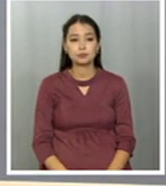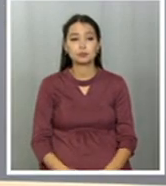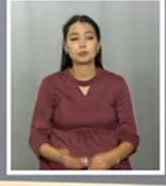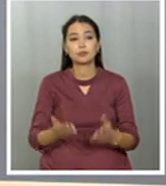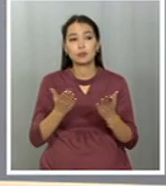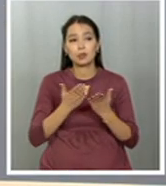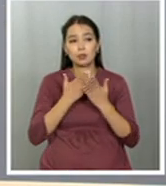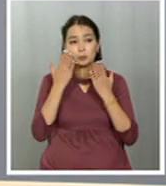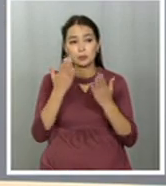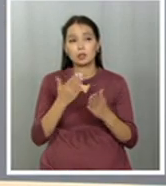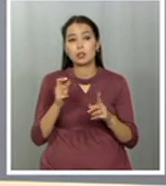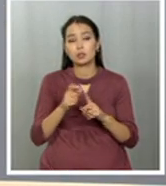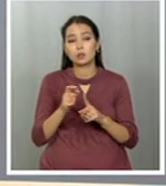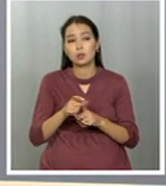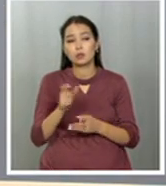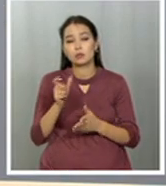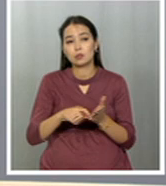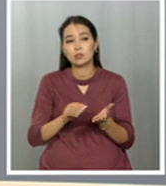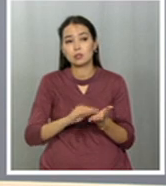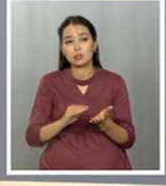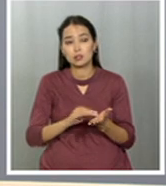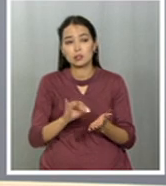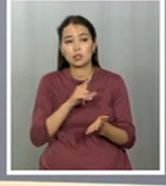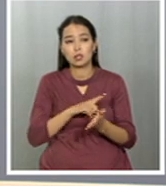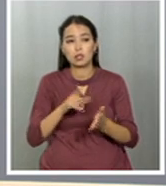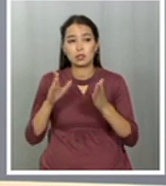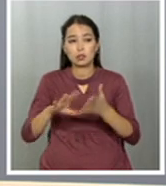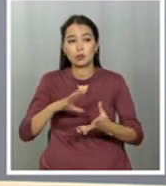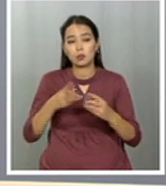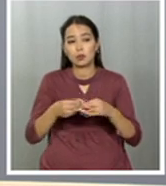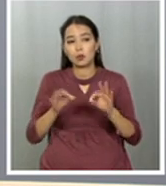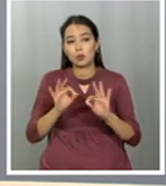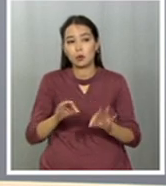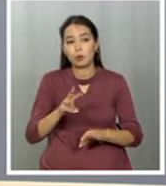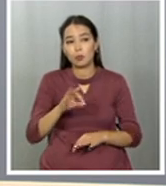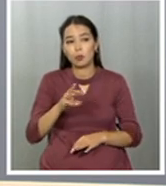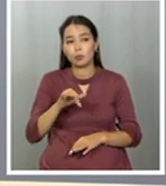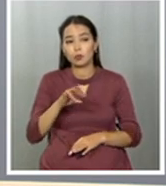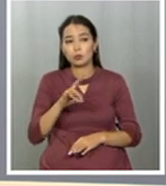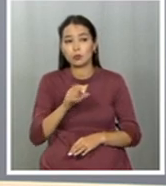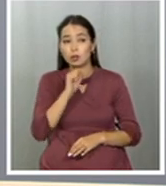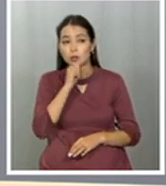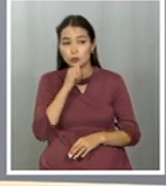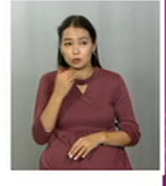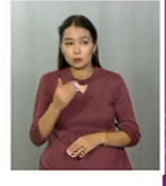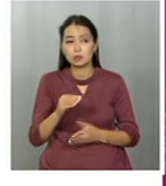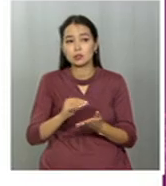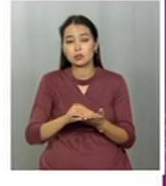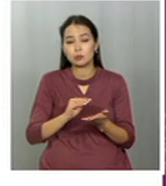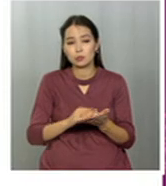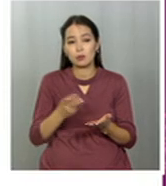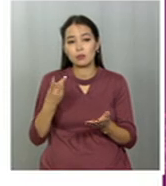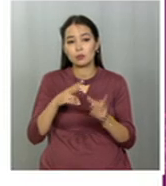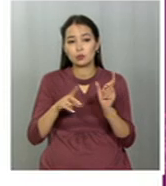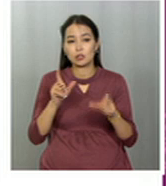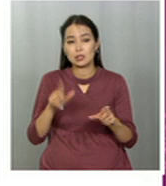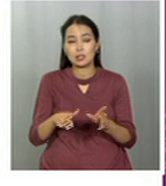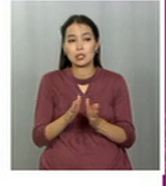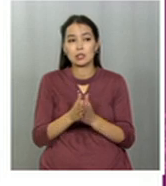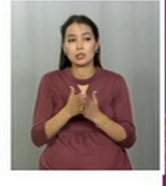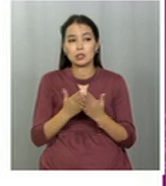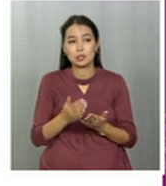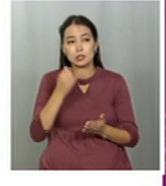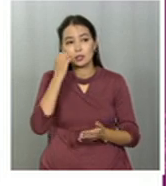Прослушайте отрывок из повести и охарактеризуйте образ деда Момуна, заполнив двухчастный дневник. Старика Момуна,